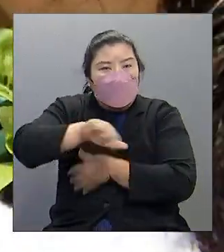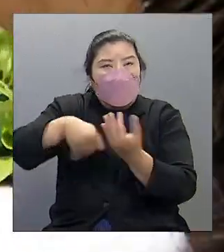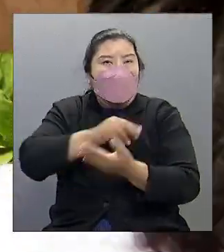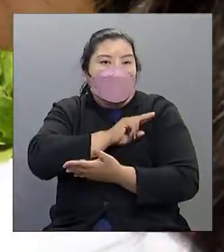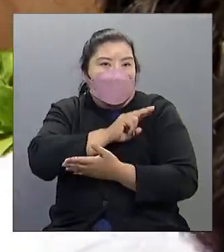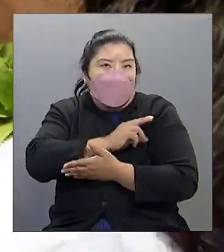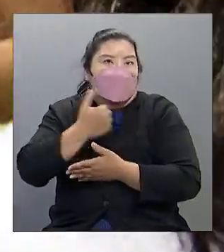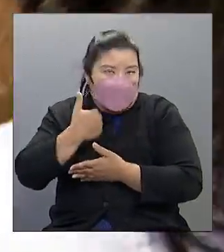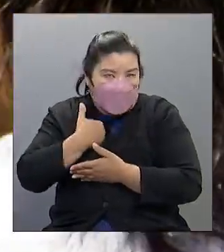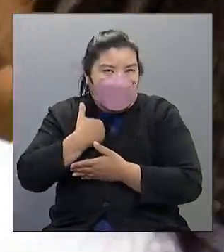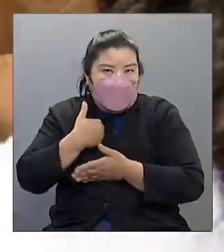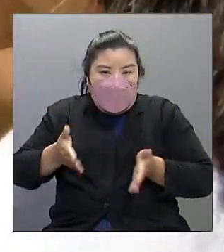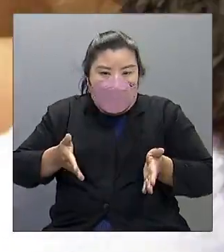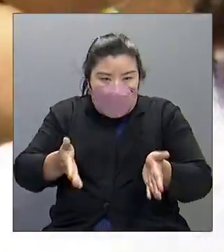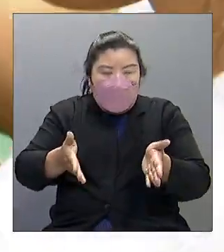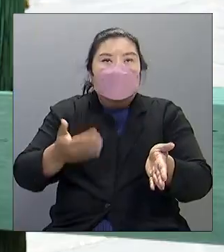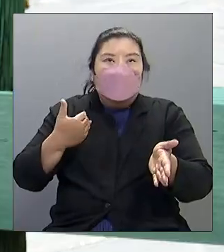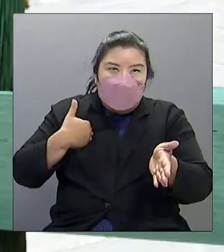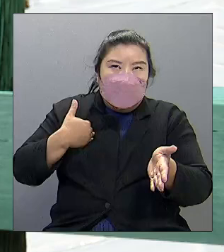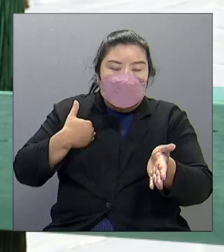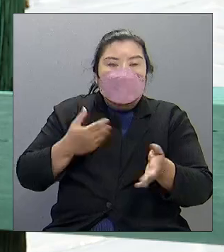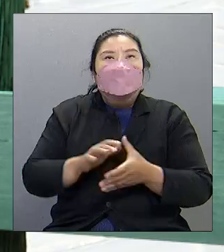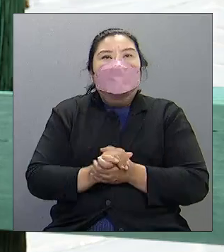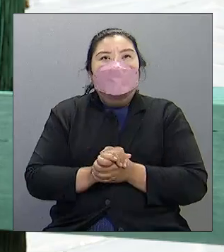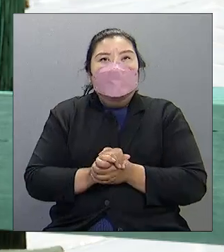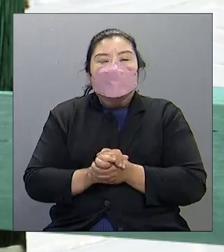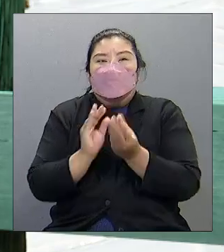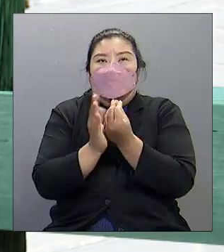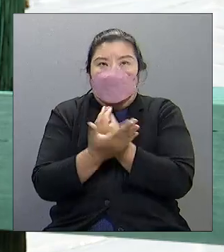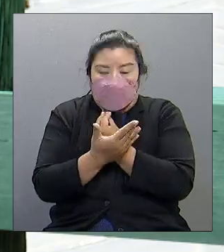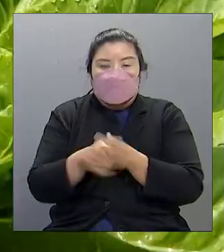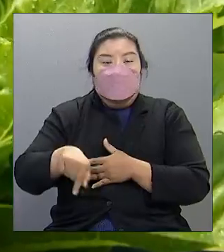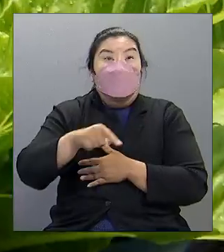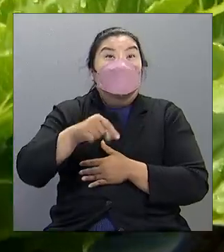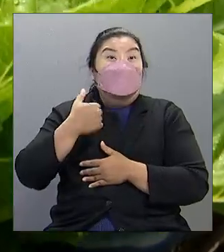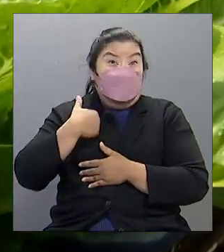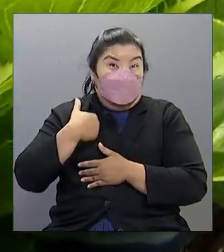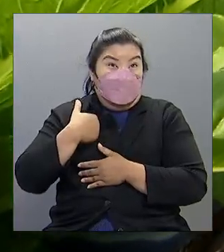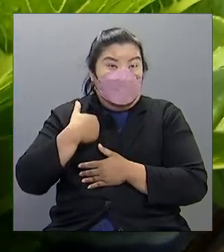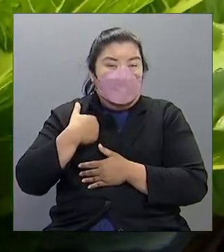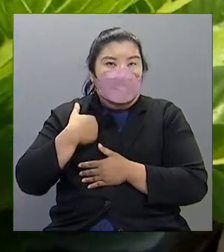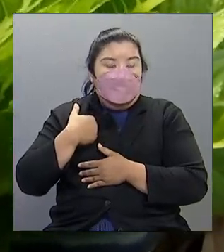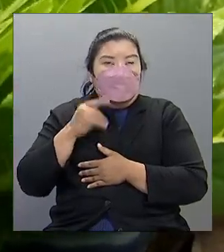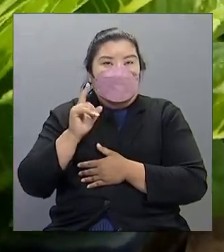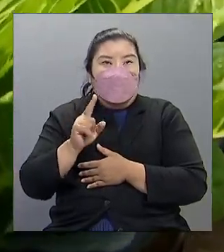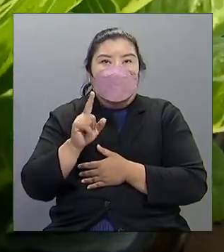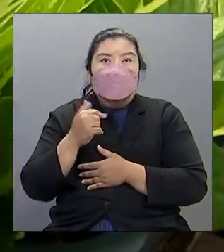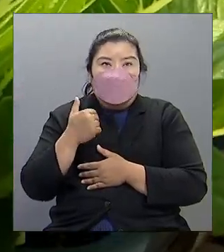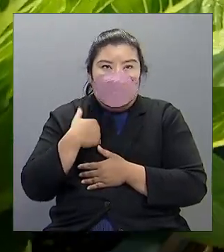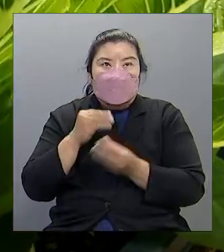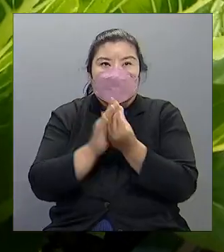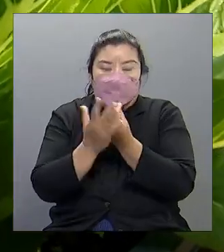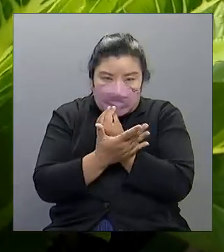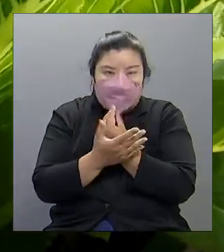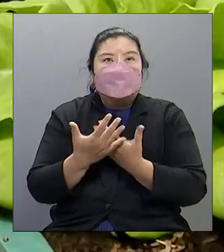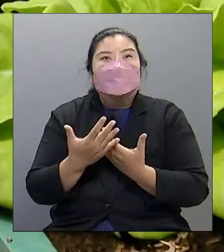ปลูกบนแคร่ แล้วกปลูกที่ดินนะคะผักที่ปูกวันแคล่ก็จะเป็นพวกผักทดูแลเยอะหน่อยอย่เช่พวกผักสลาด